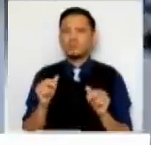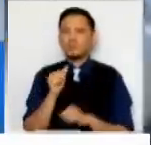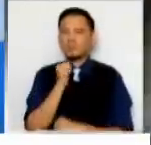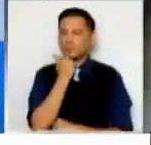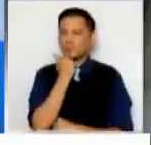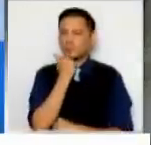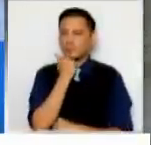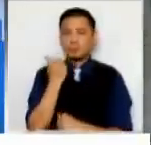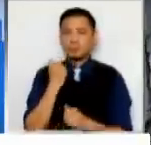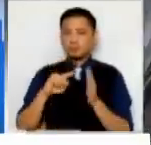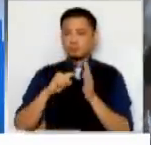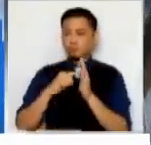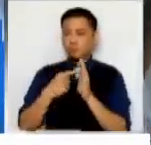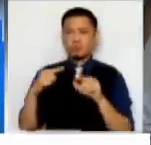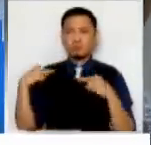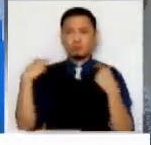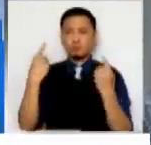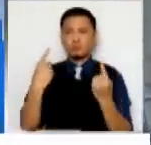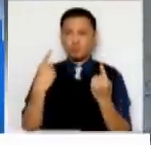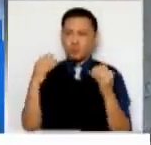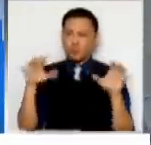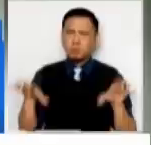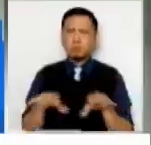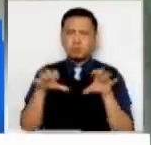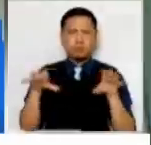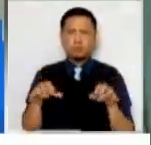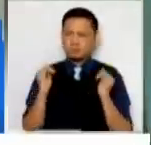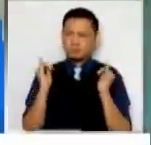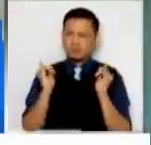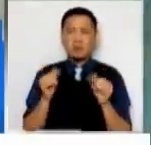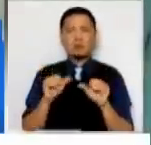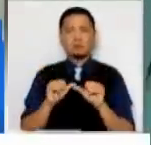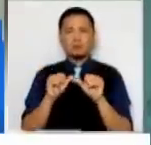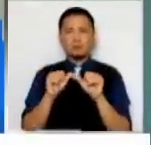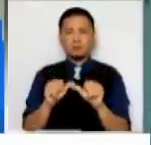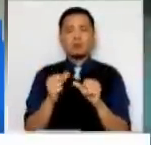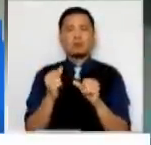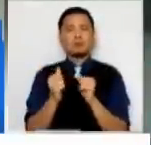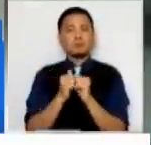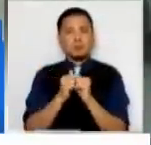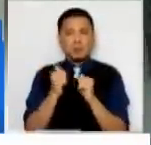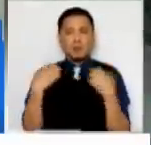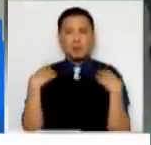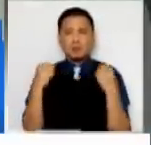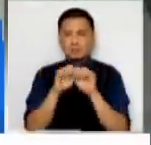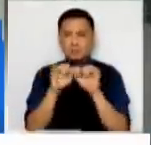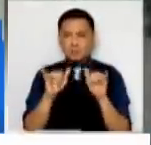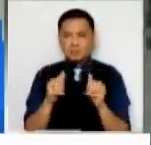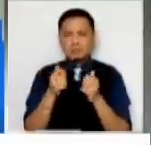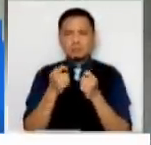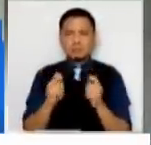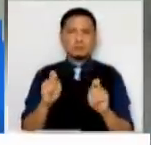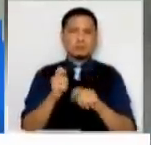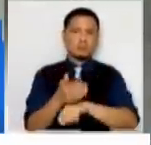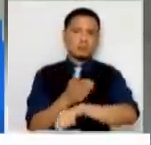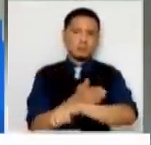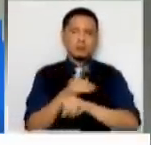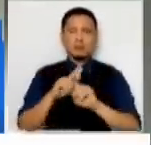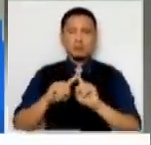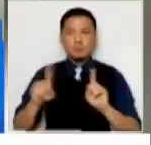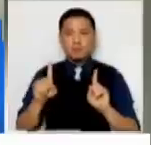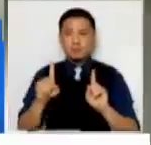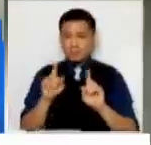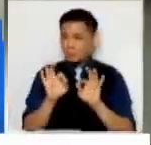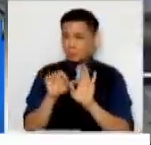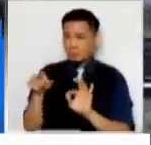been trying to ramp up everything, no, for the health system. Yun nga lang po, syempre, ang resources, talagang nakikita natin na